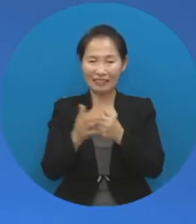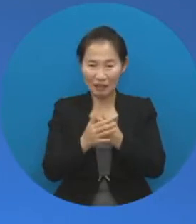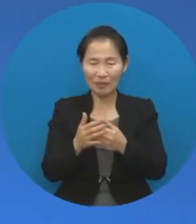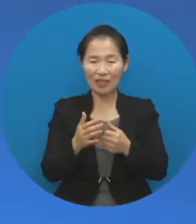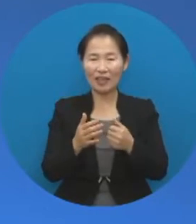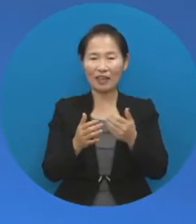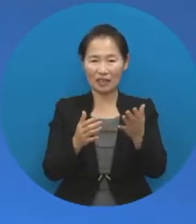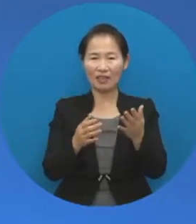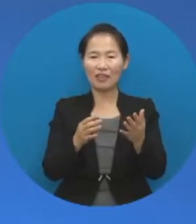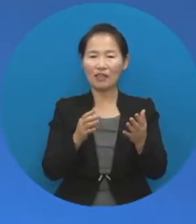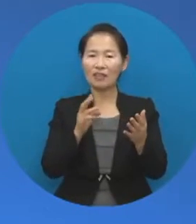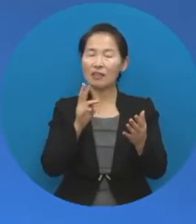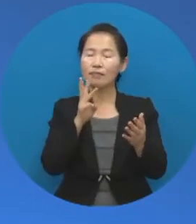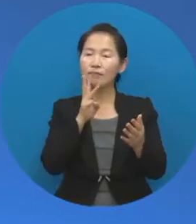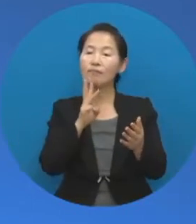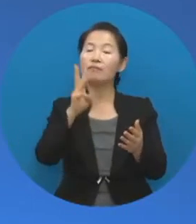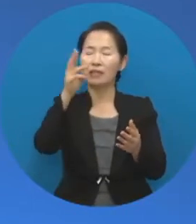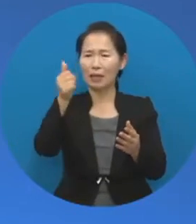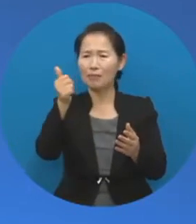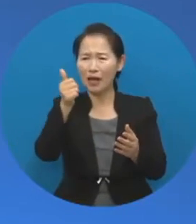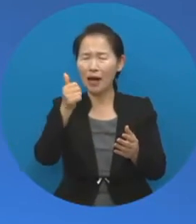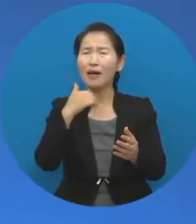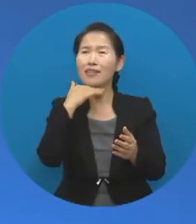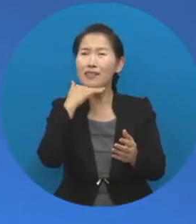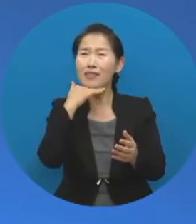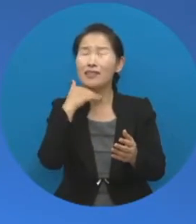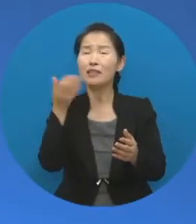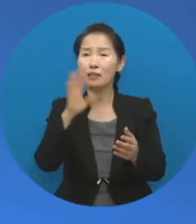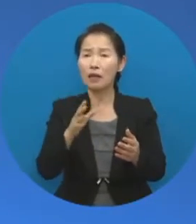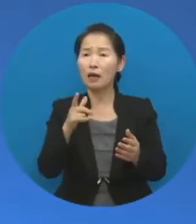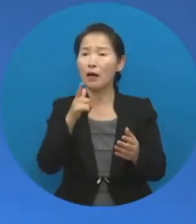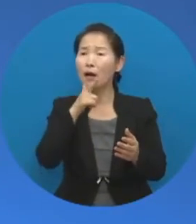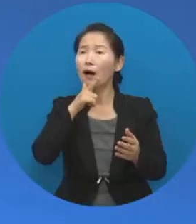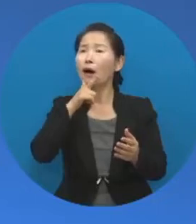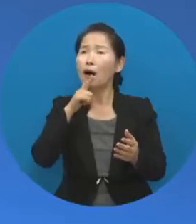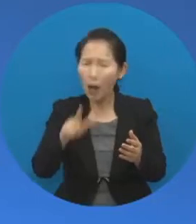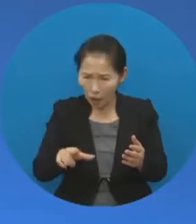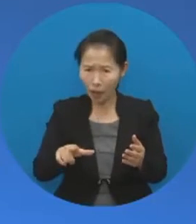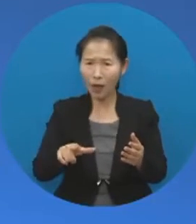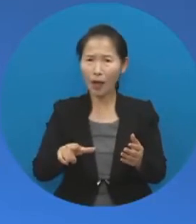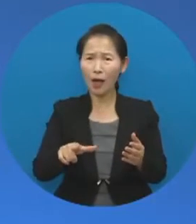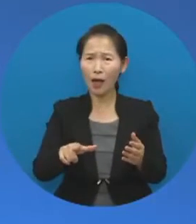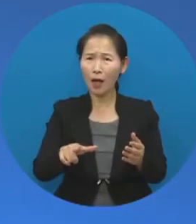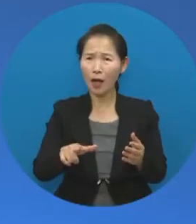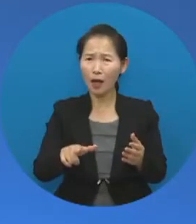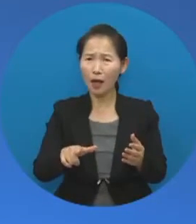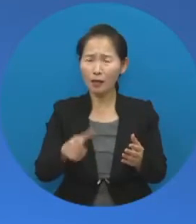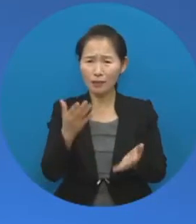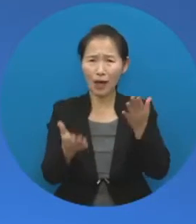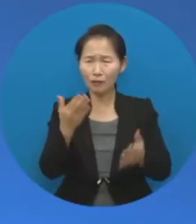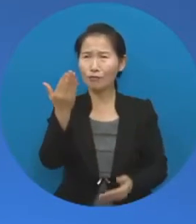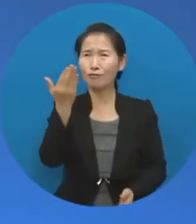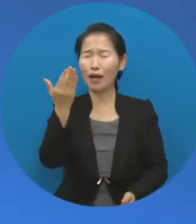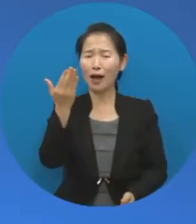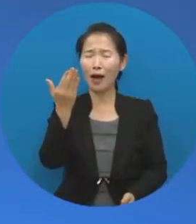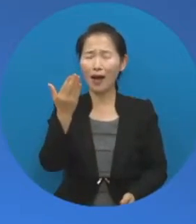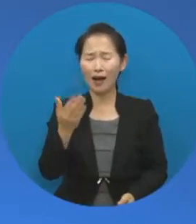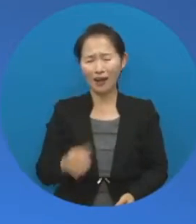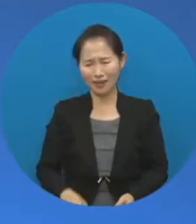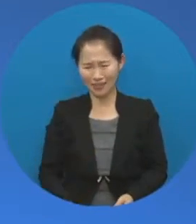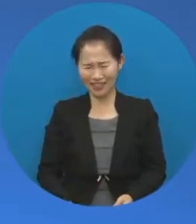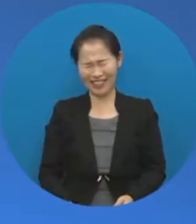연상을 기도했는데 그 형제님이 여섯 살 연하셨어요. 그리고 제가 그랬잖아요. 더 좋은 걸로